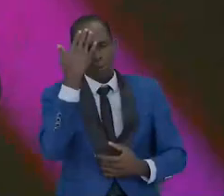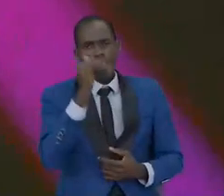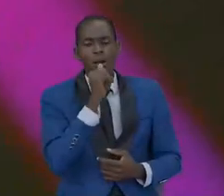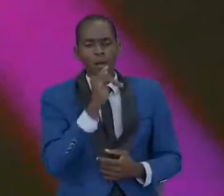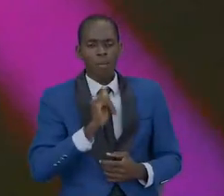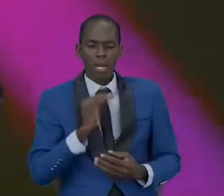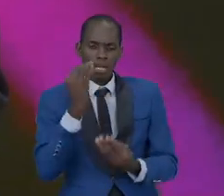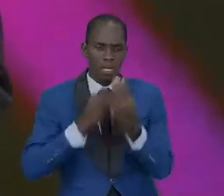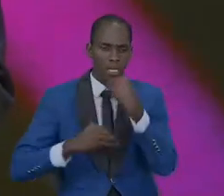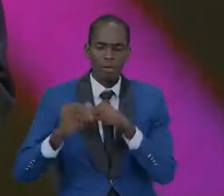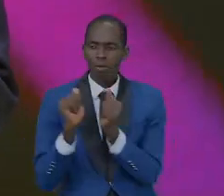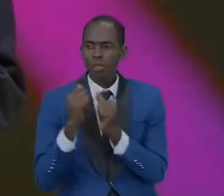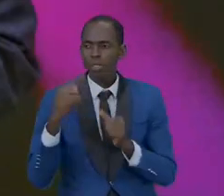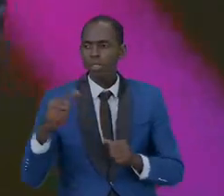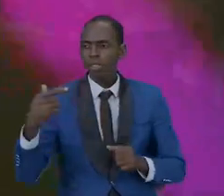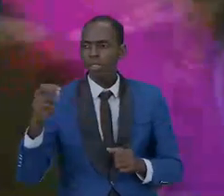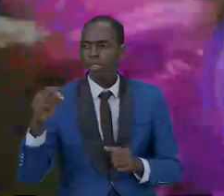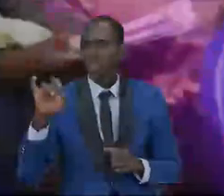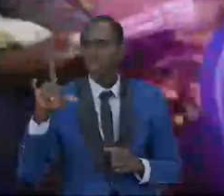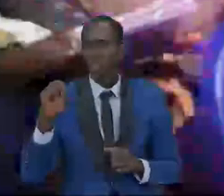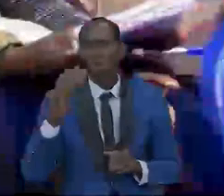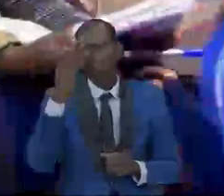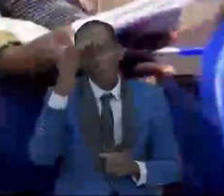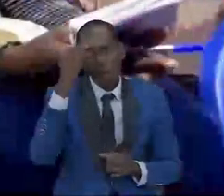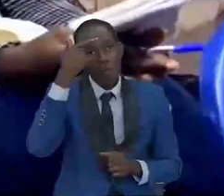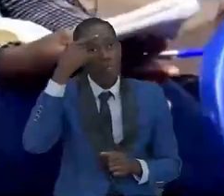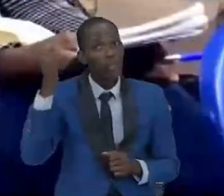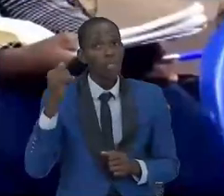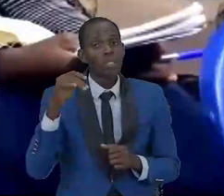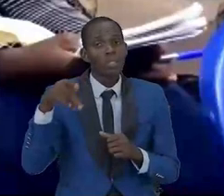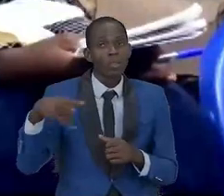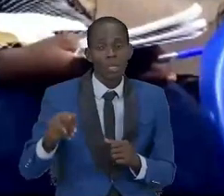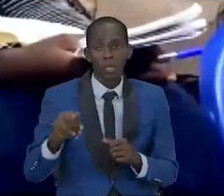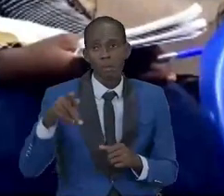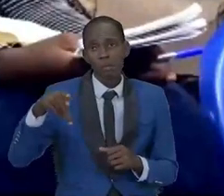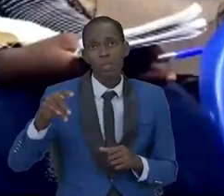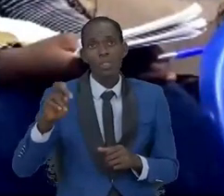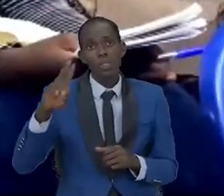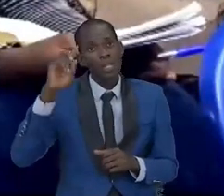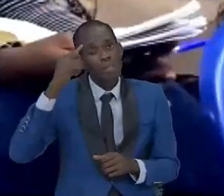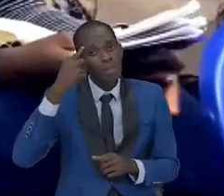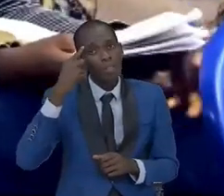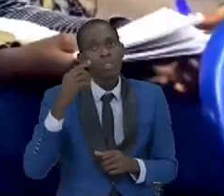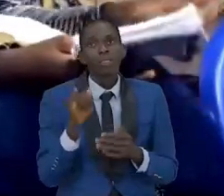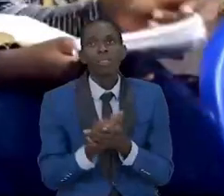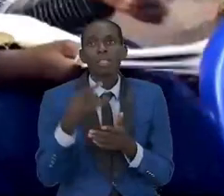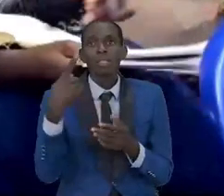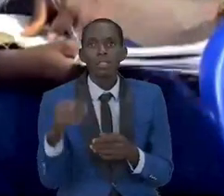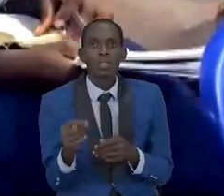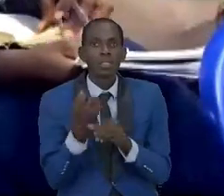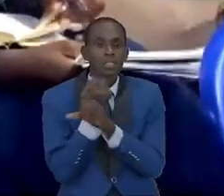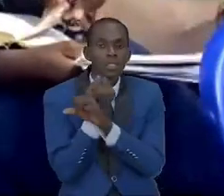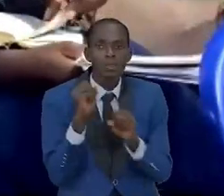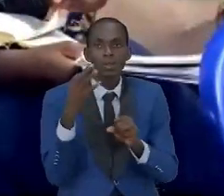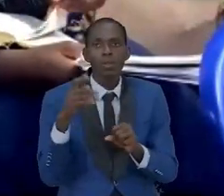les paillers vous savez pourquoi il pensait et il pensait que le salut de vivre qui sont